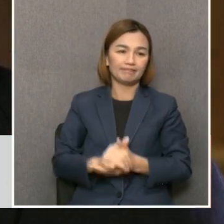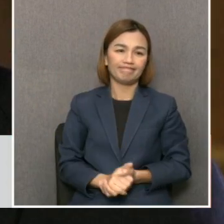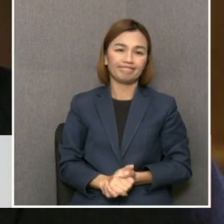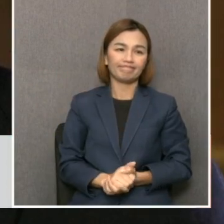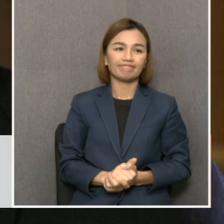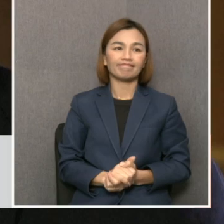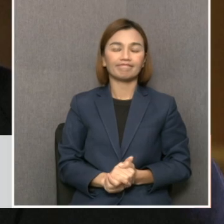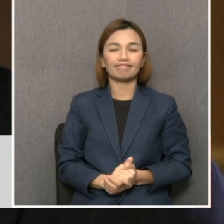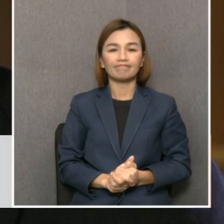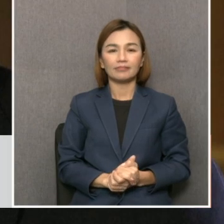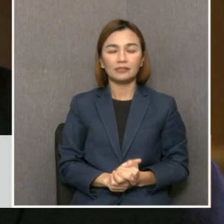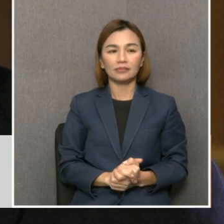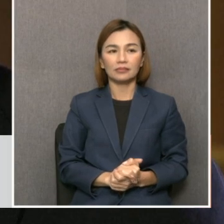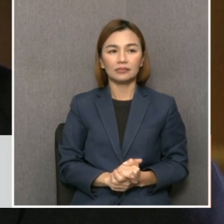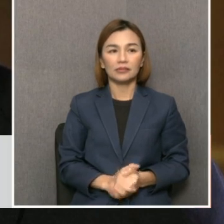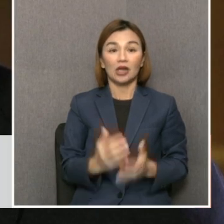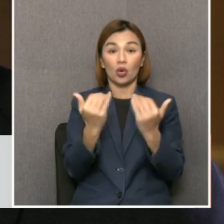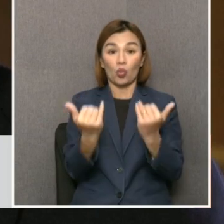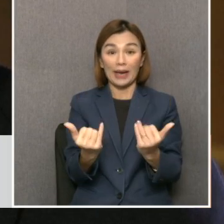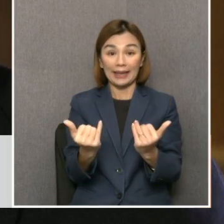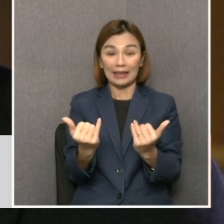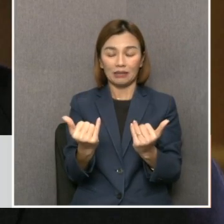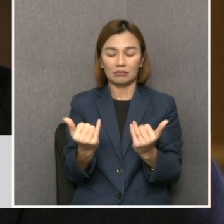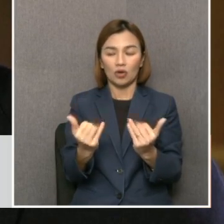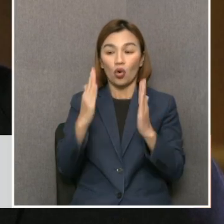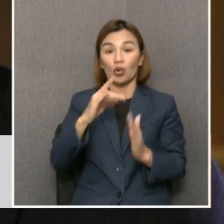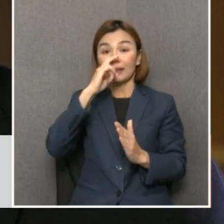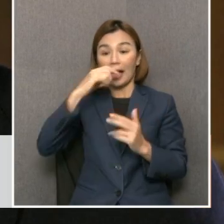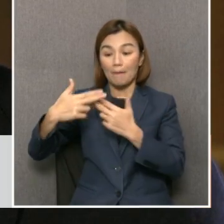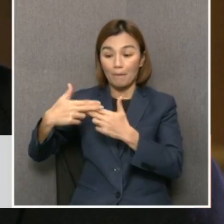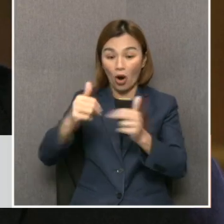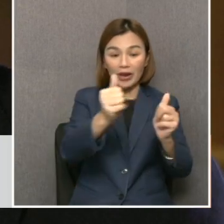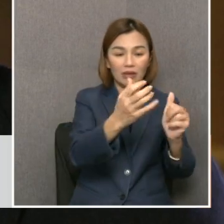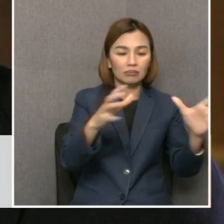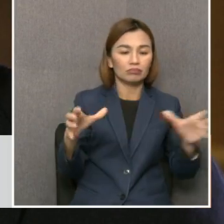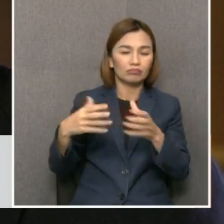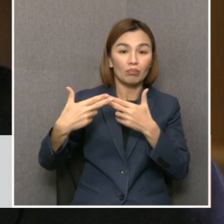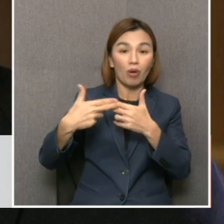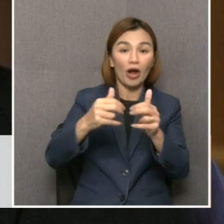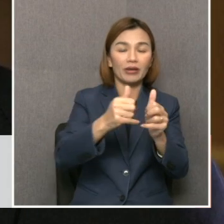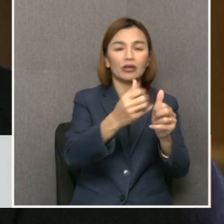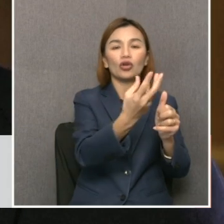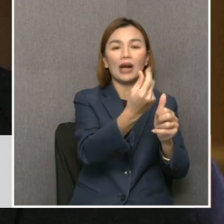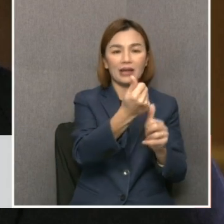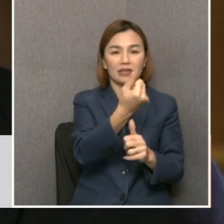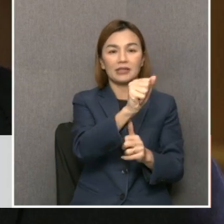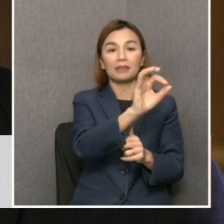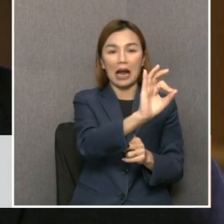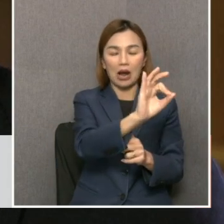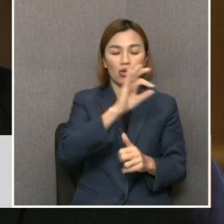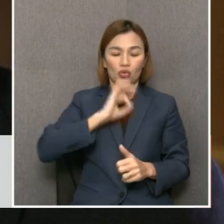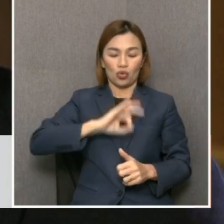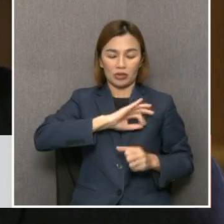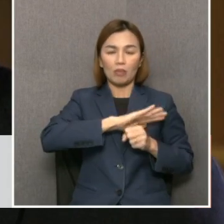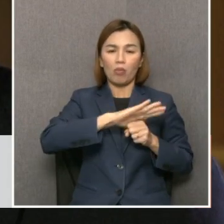วันนี้เนี่ยออกมาถึง19คนแล้วเพราะฉะนั้นเนี่ยถามว่าความพึงพอใจมีไหมอ๋อมีแน่นอนแล้ว